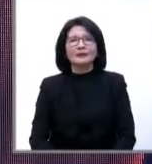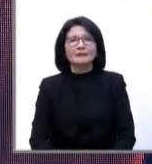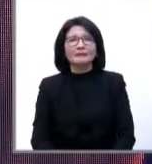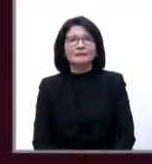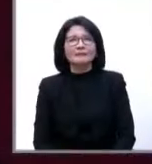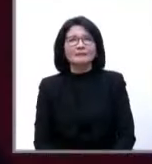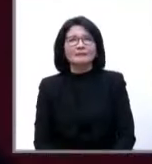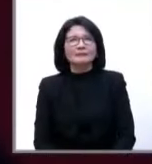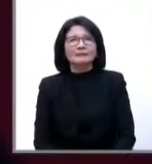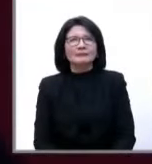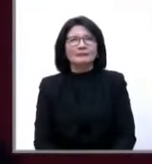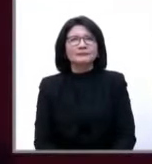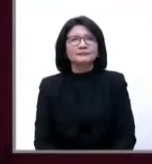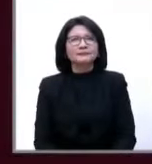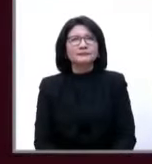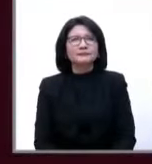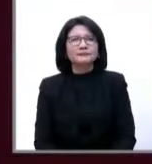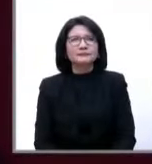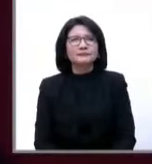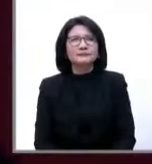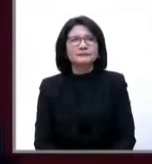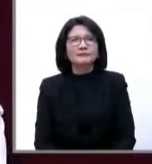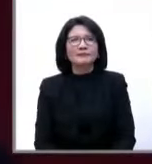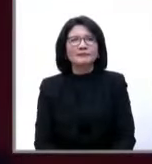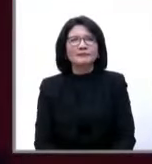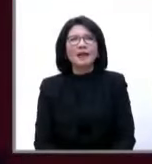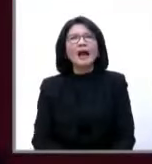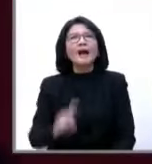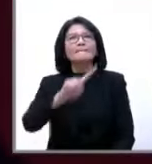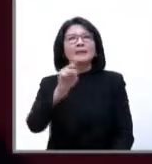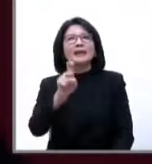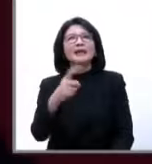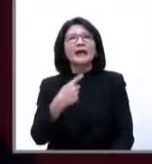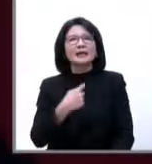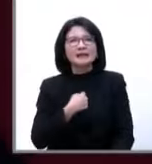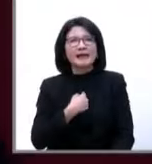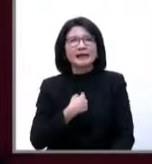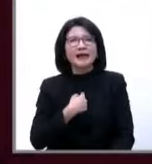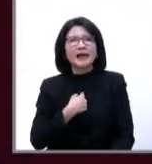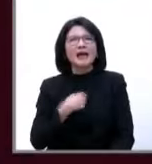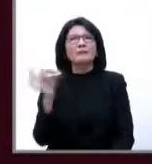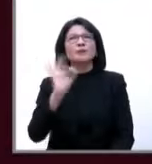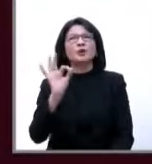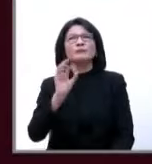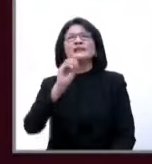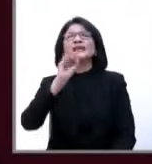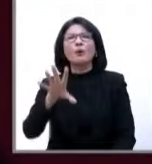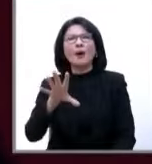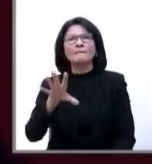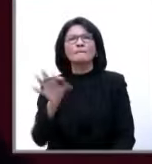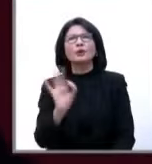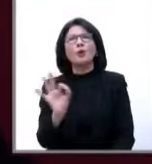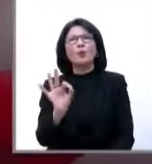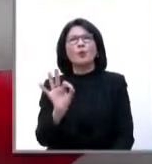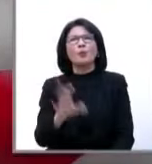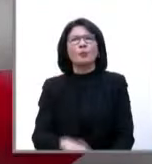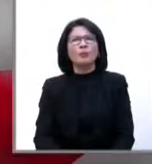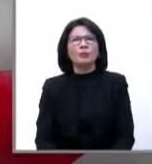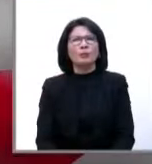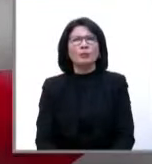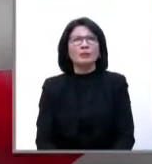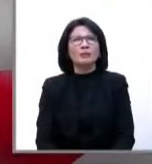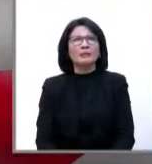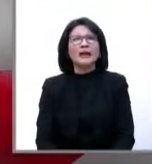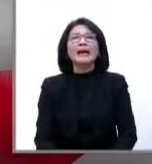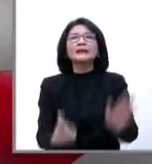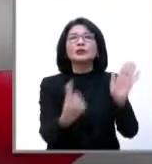dimulai silakan pertanyaan saya tidak terjawab sama sekali karena